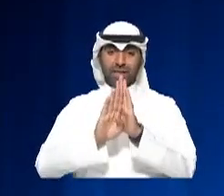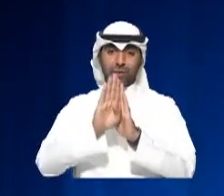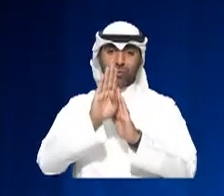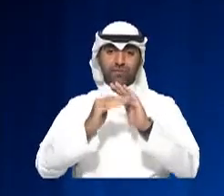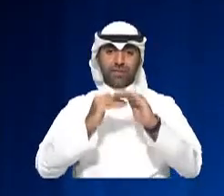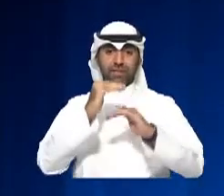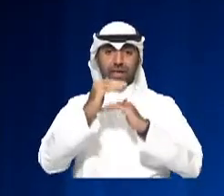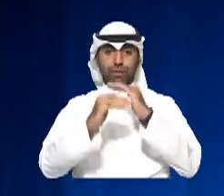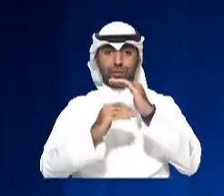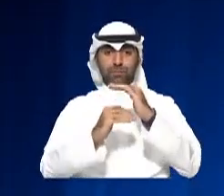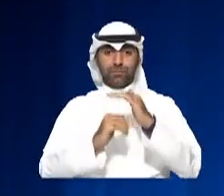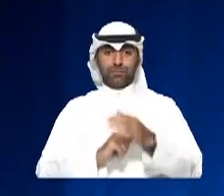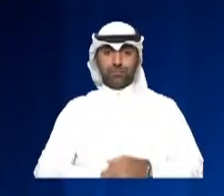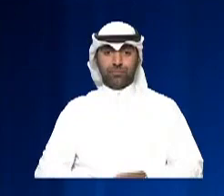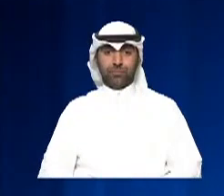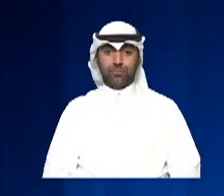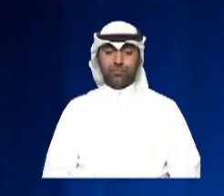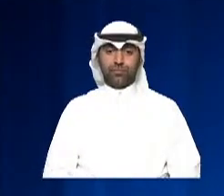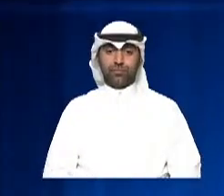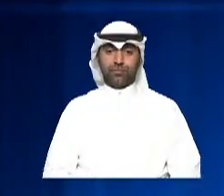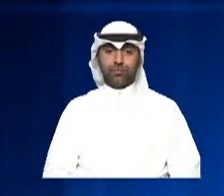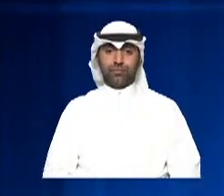التقدم والازدهار.